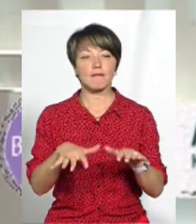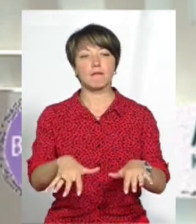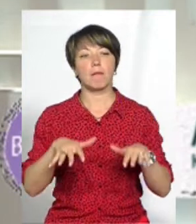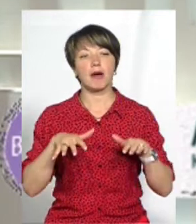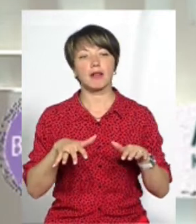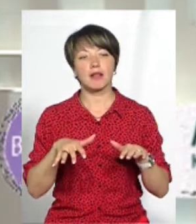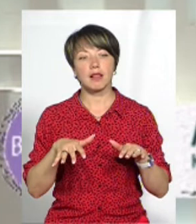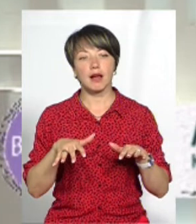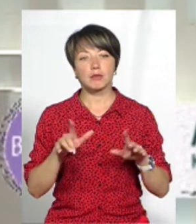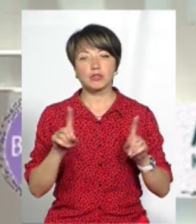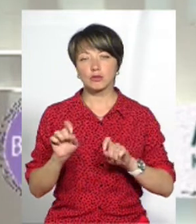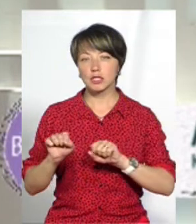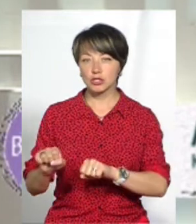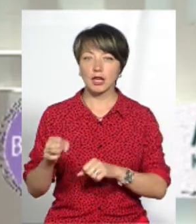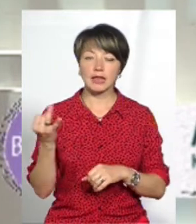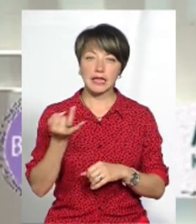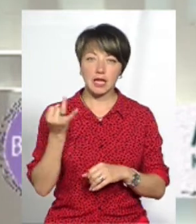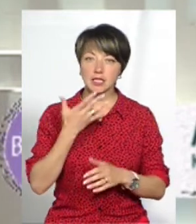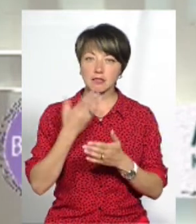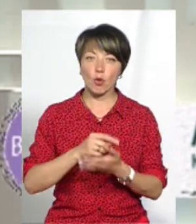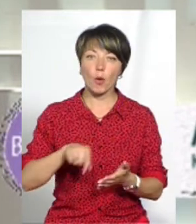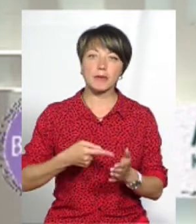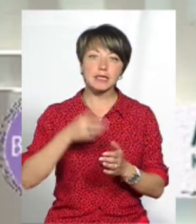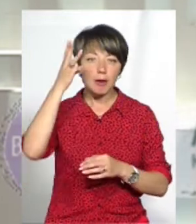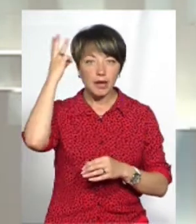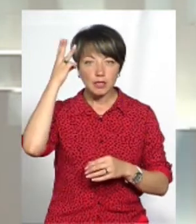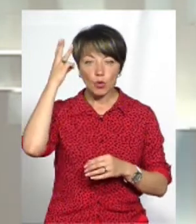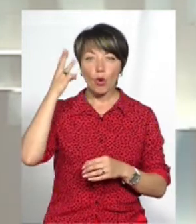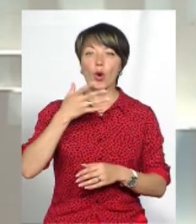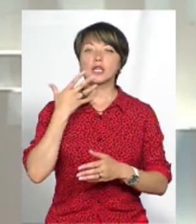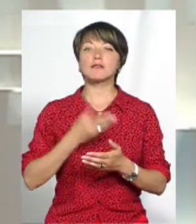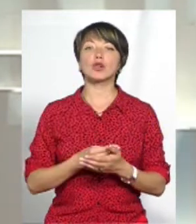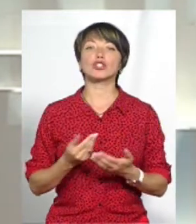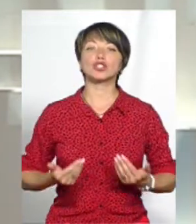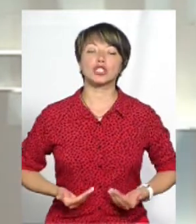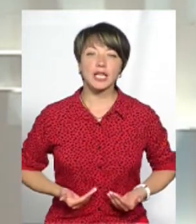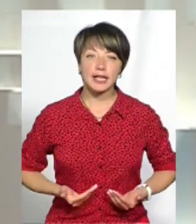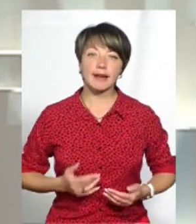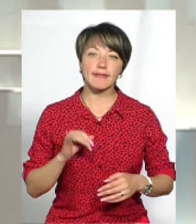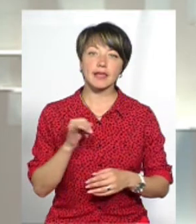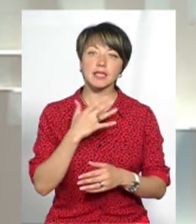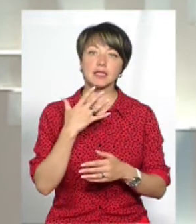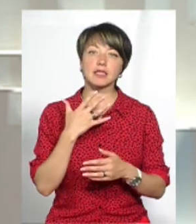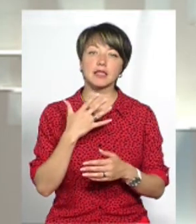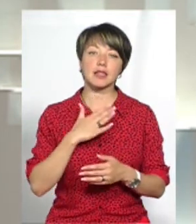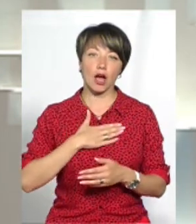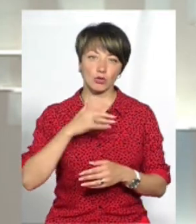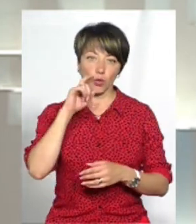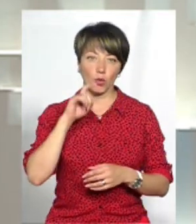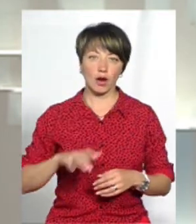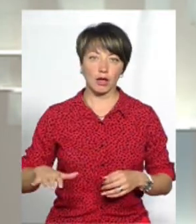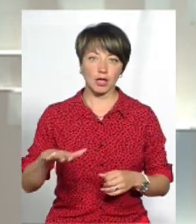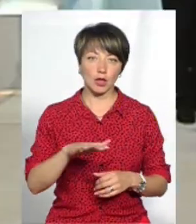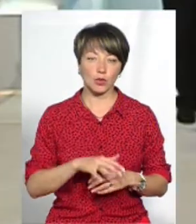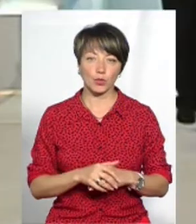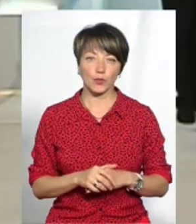парламент, щоб захищати інтереси свого міста Хмельницького, своїх жителів та своїх та нашу Україну.